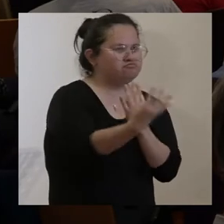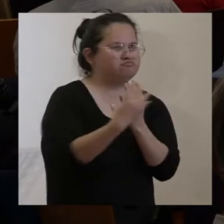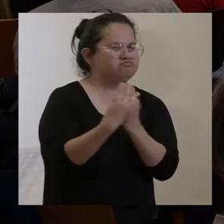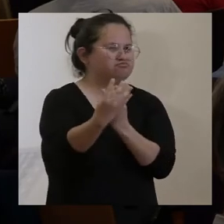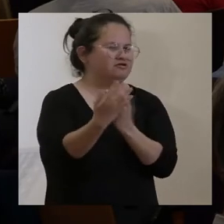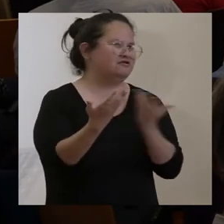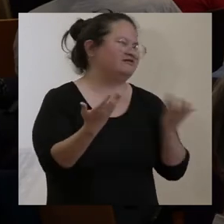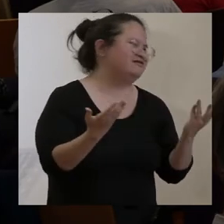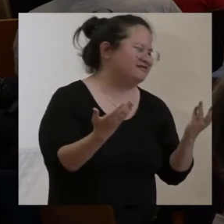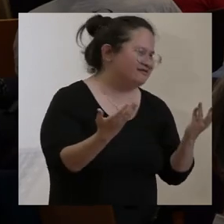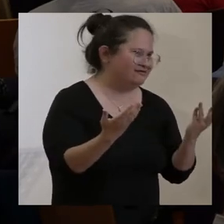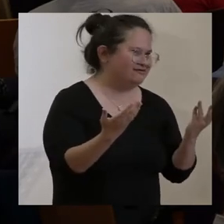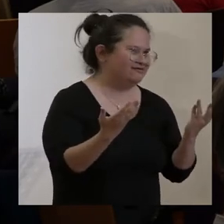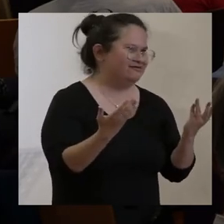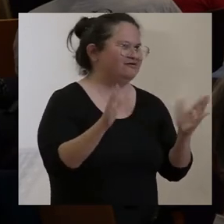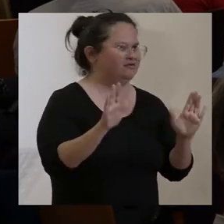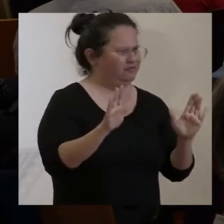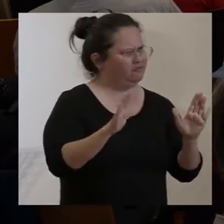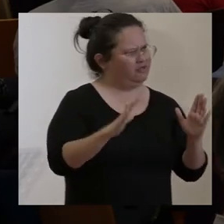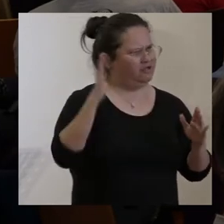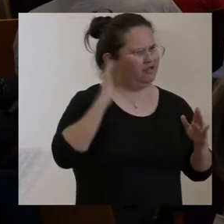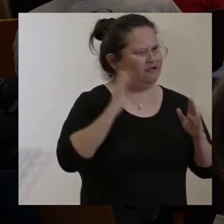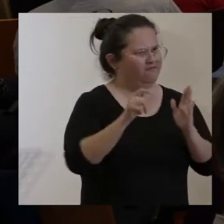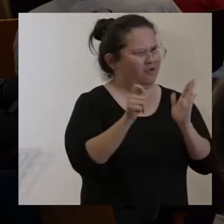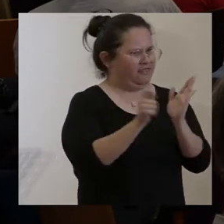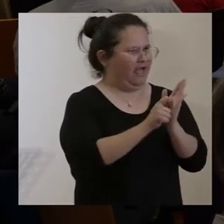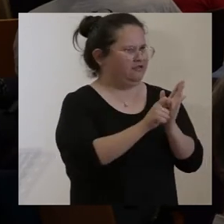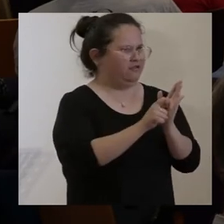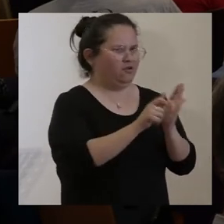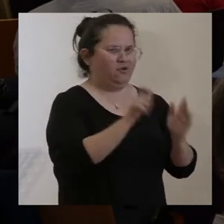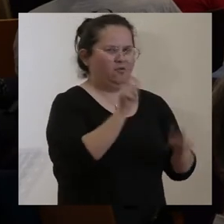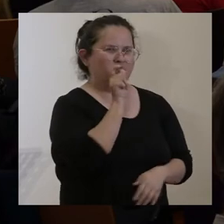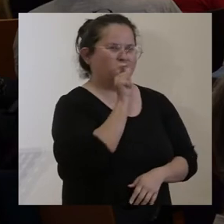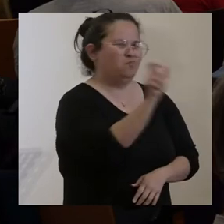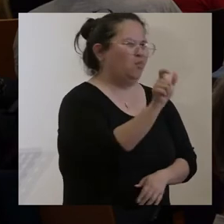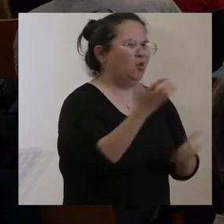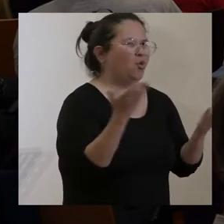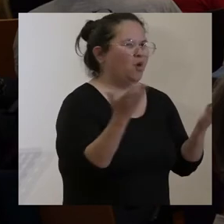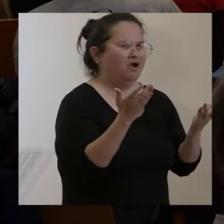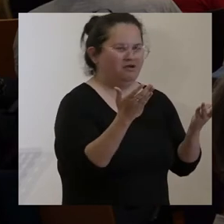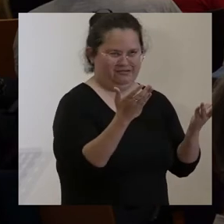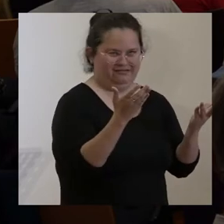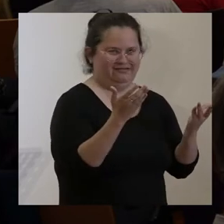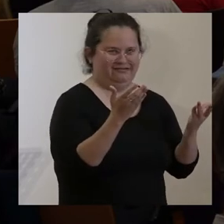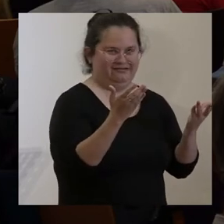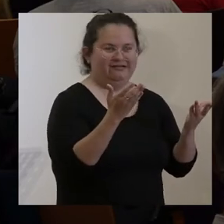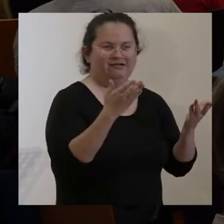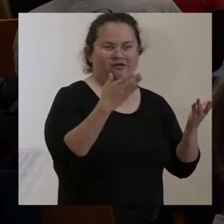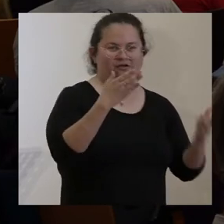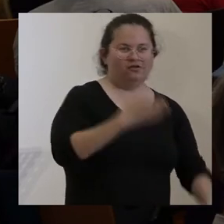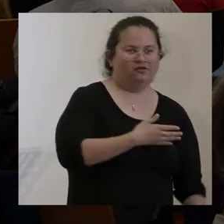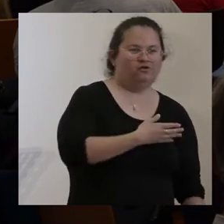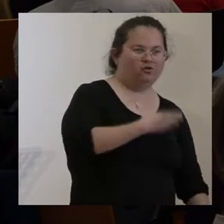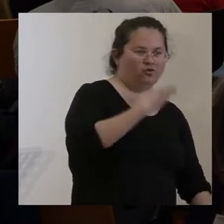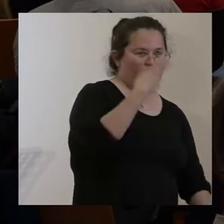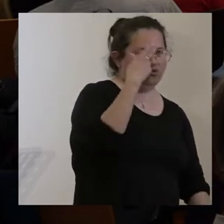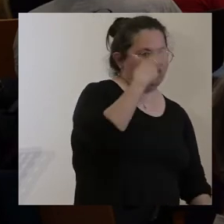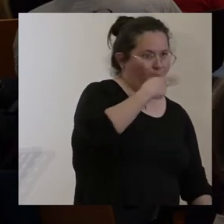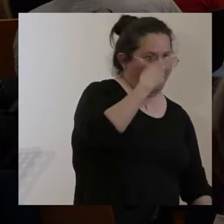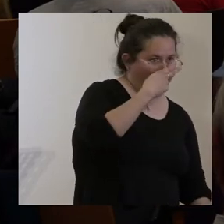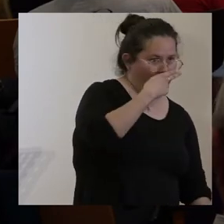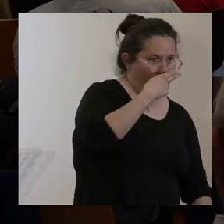Pour reprendre la terminologie de l'époque, on parle d'esclaves ou de noirs. C'est